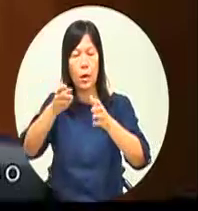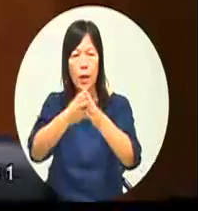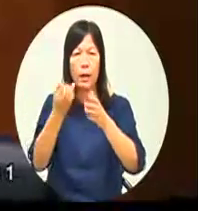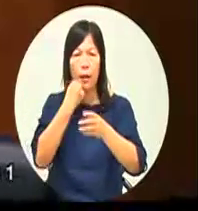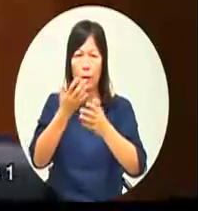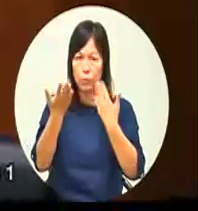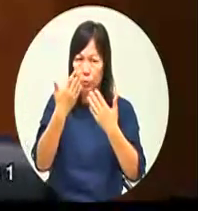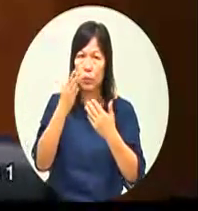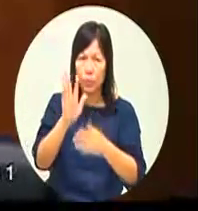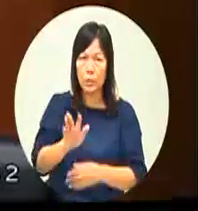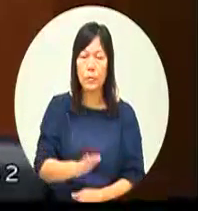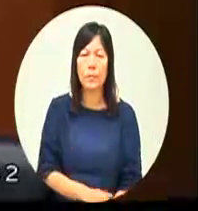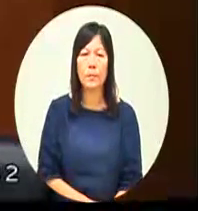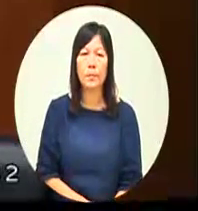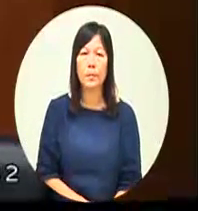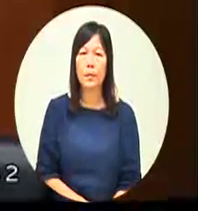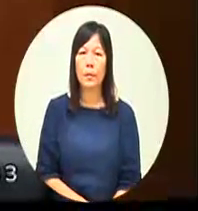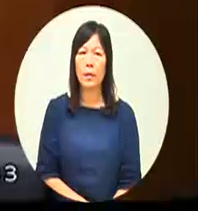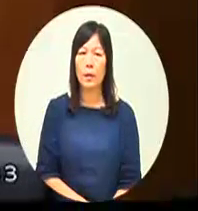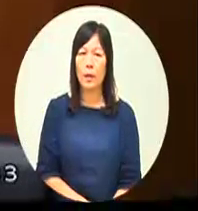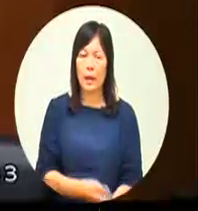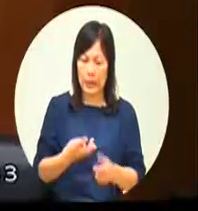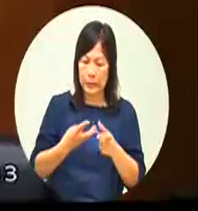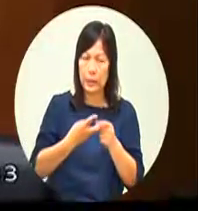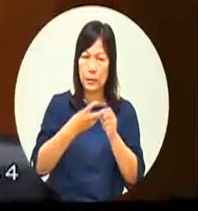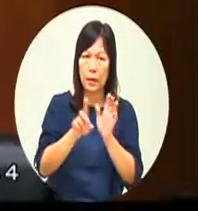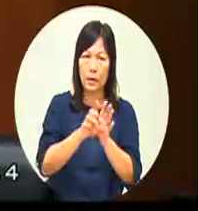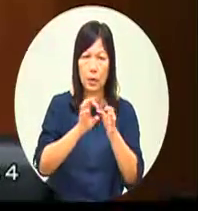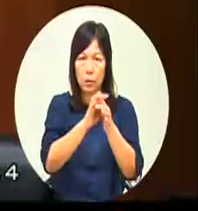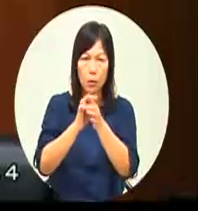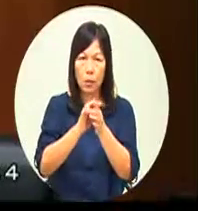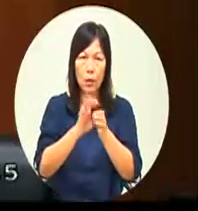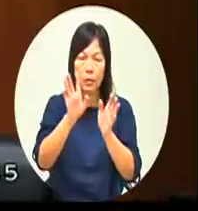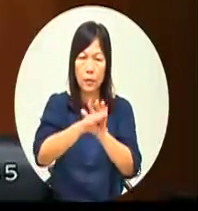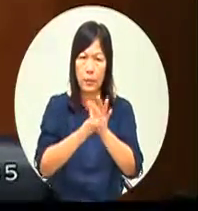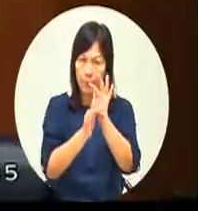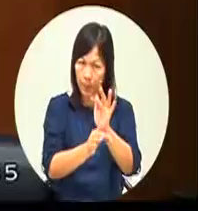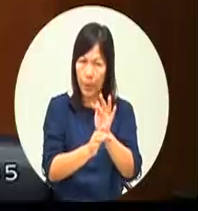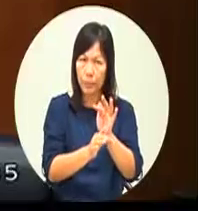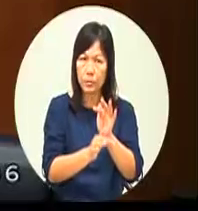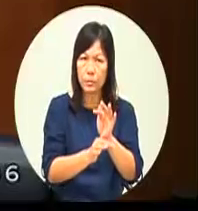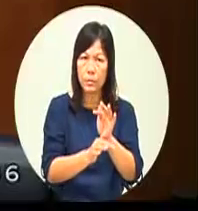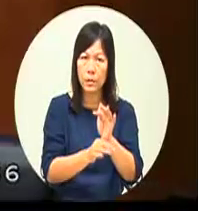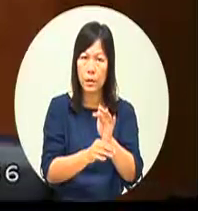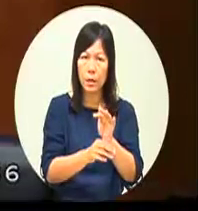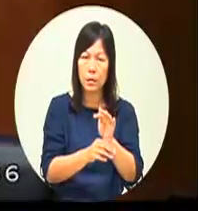第三个，在这个相关的标准的这